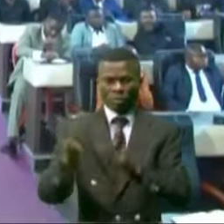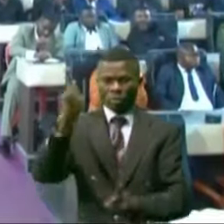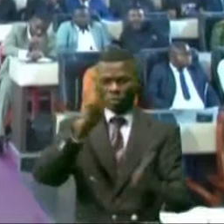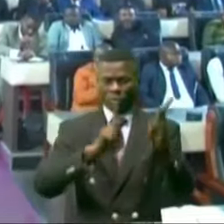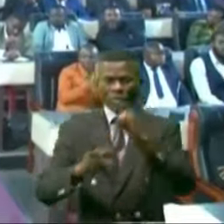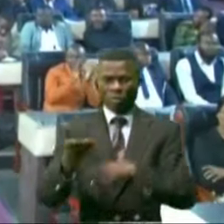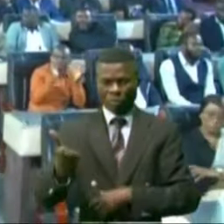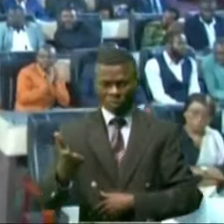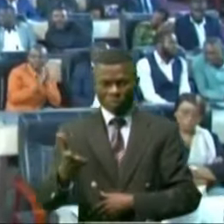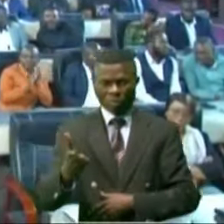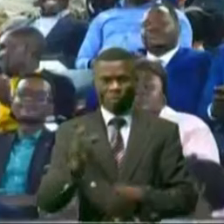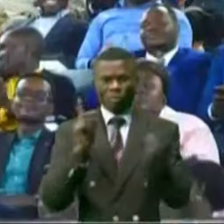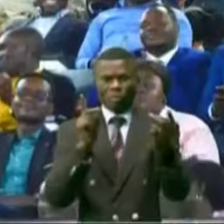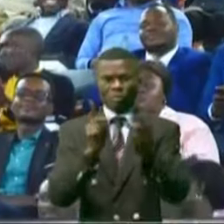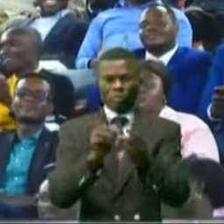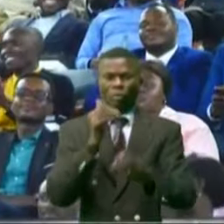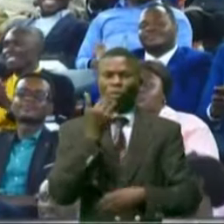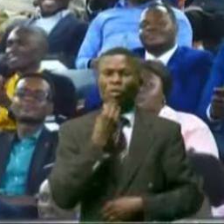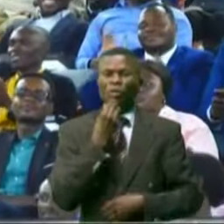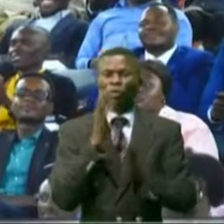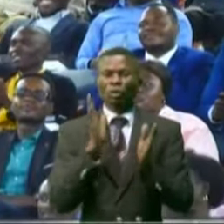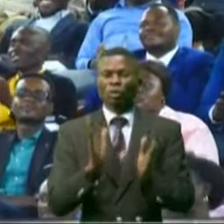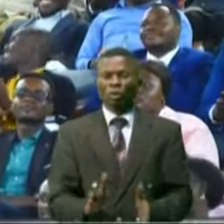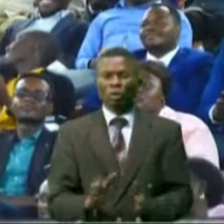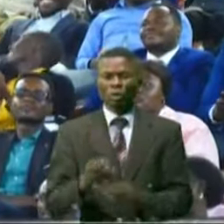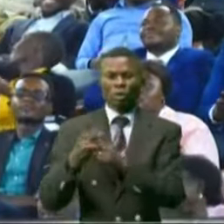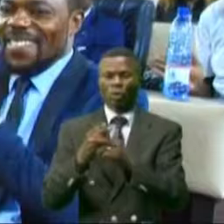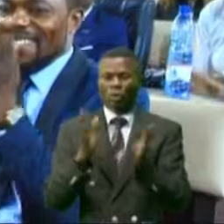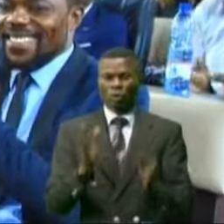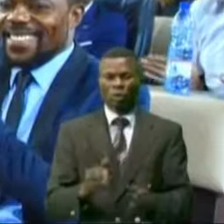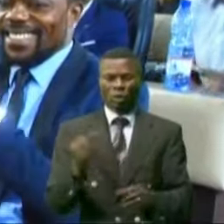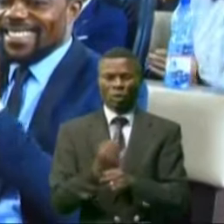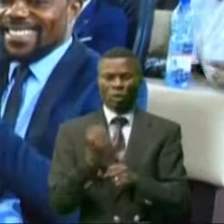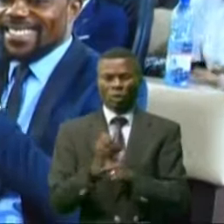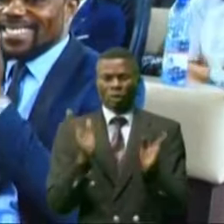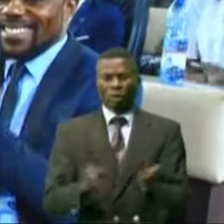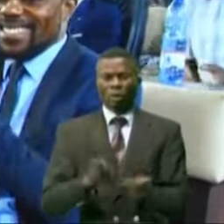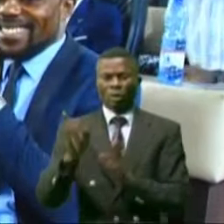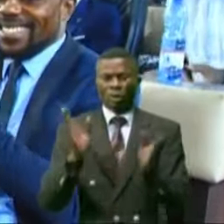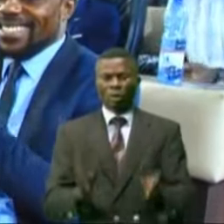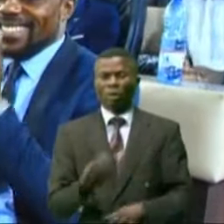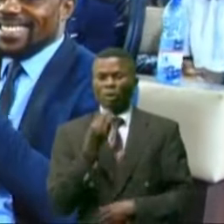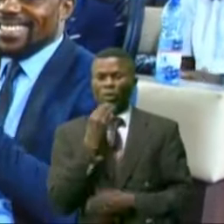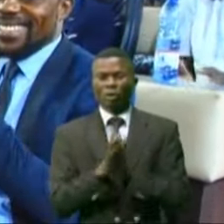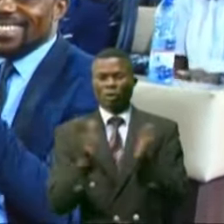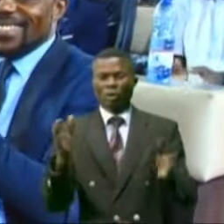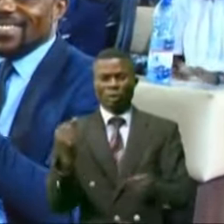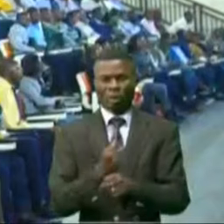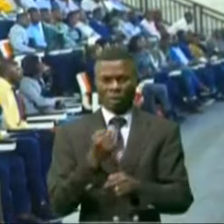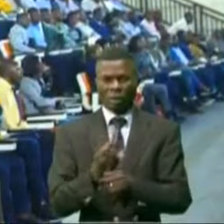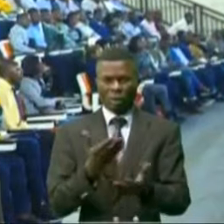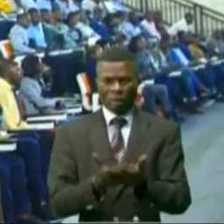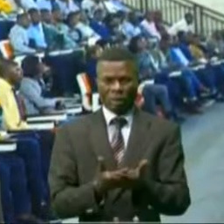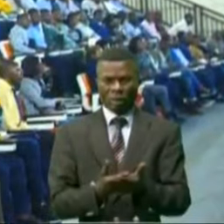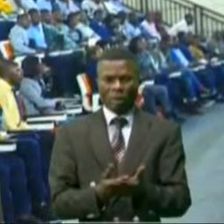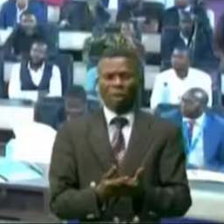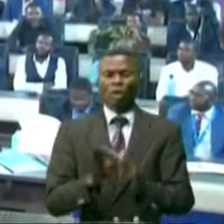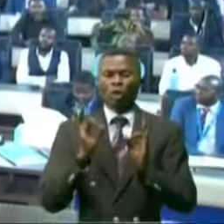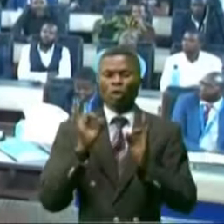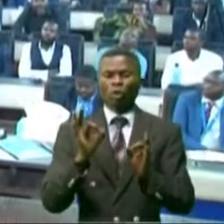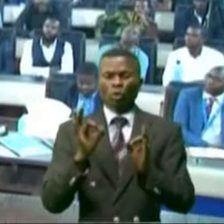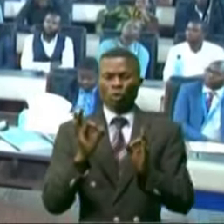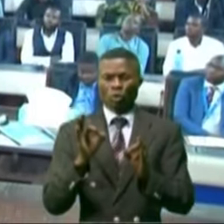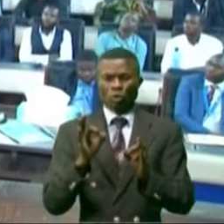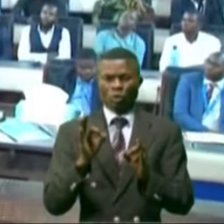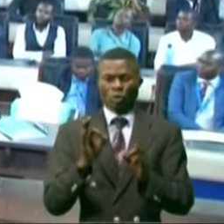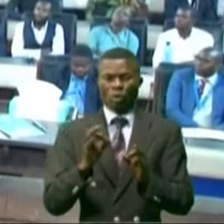Liaou, était face aux inspecteurs, contrôleurs et agents administratifs de l'inspection générale du travail, nouvellement recrutés. Face